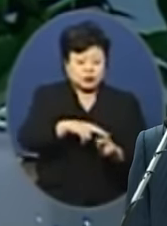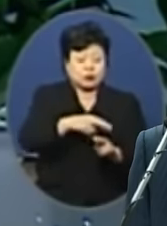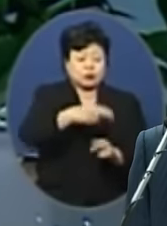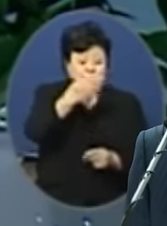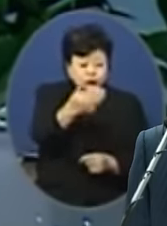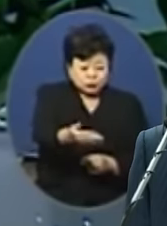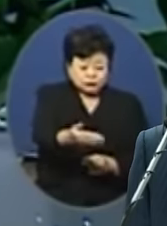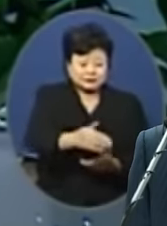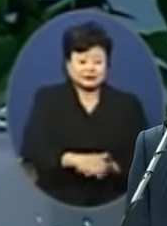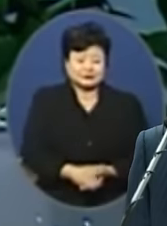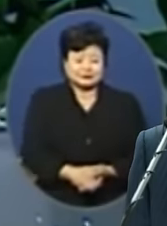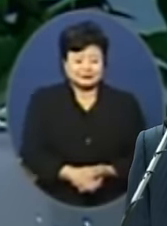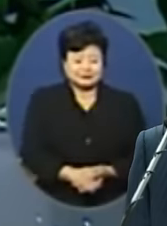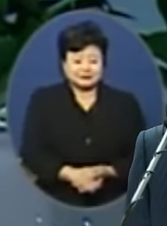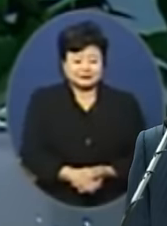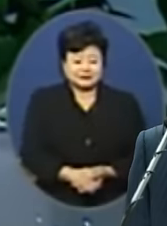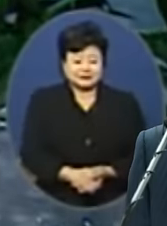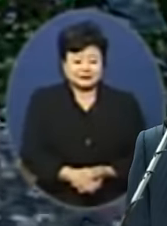주시고